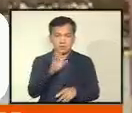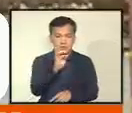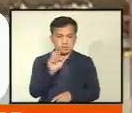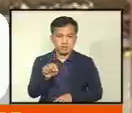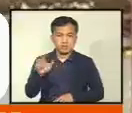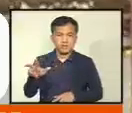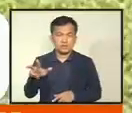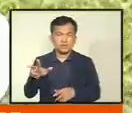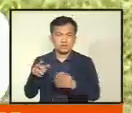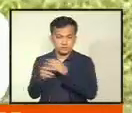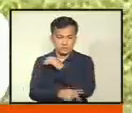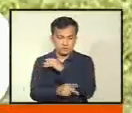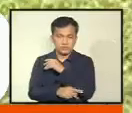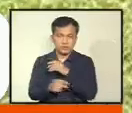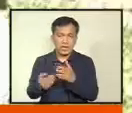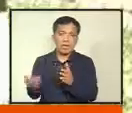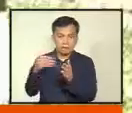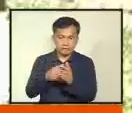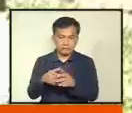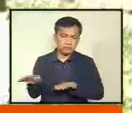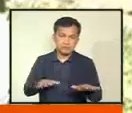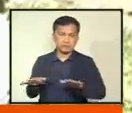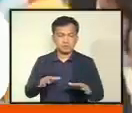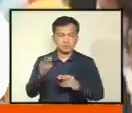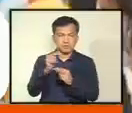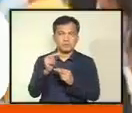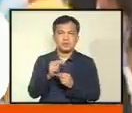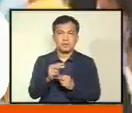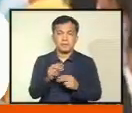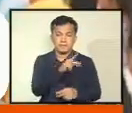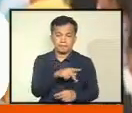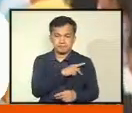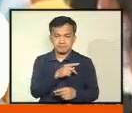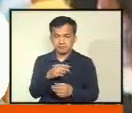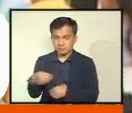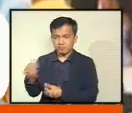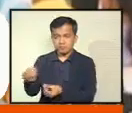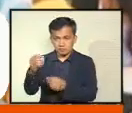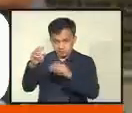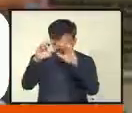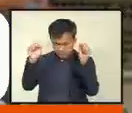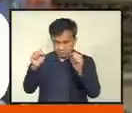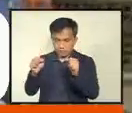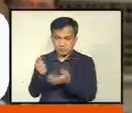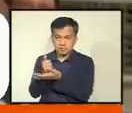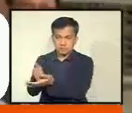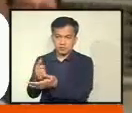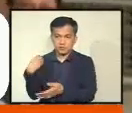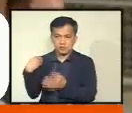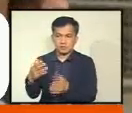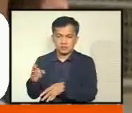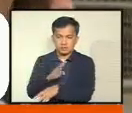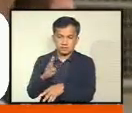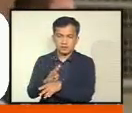na lindol ang probinsya. Nasundan pa ito ng ilang pagyanig noong Nobyembre. Personal na inabot ng Pangulo ang mga hatid na tulong sa mga opisyal ng bayan